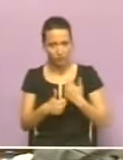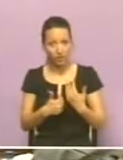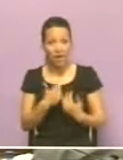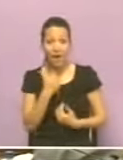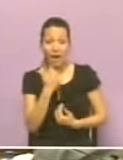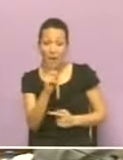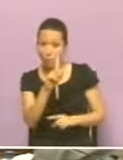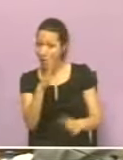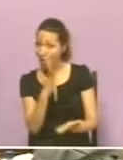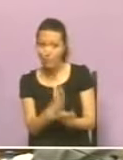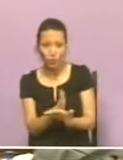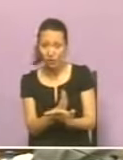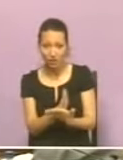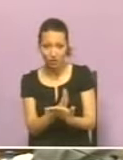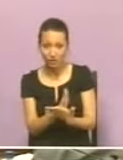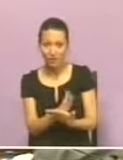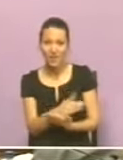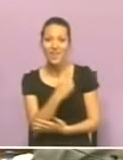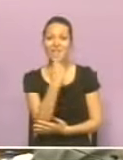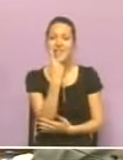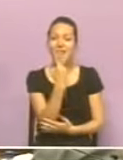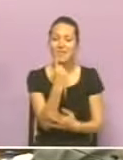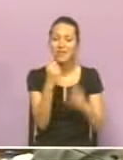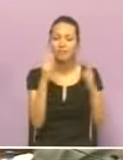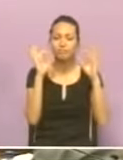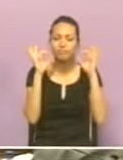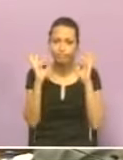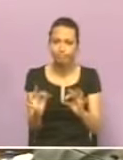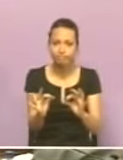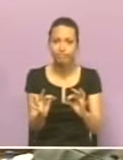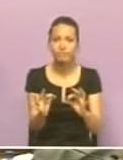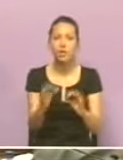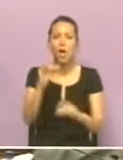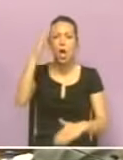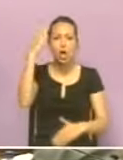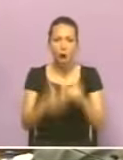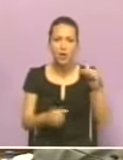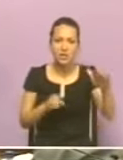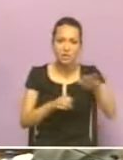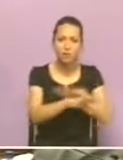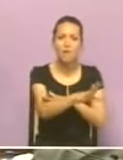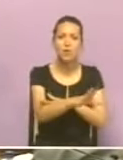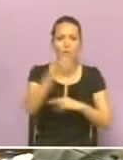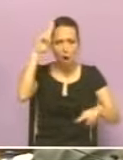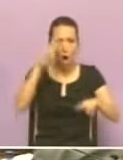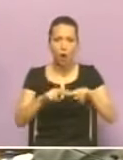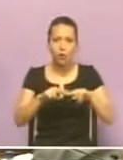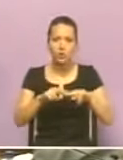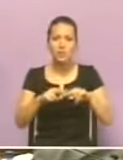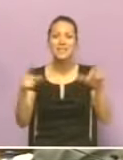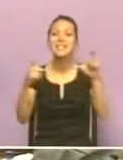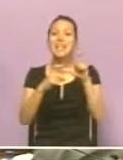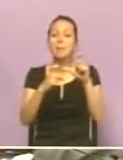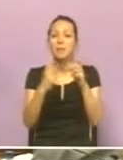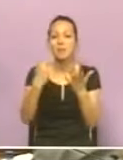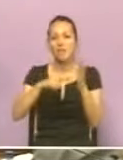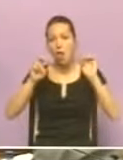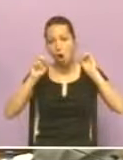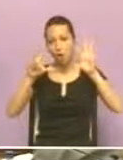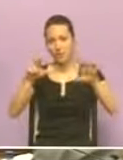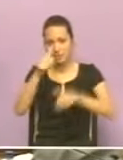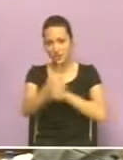Ukoliko to ne bude, jedini realan rok za sprovođenje ove odluke je septembar 2018. godine, jer